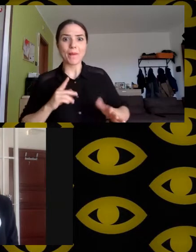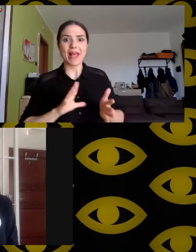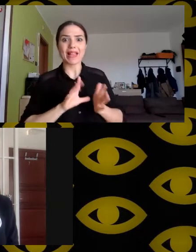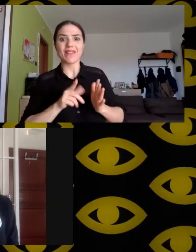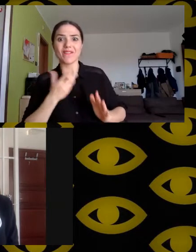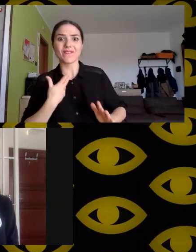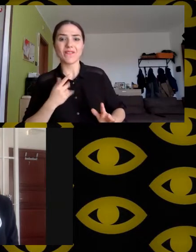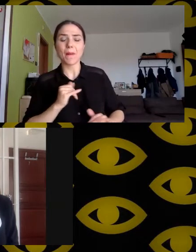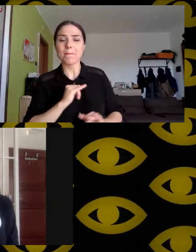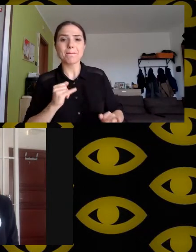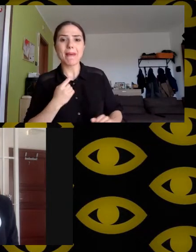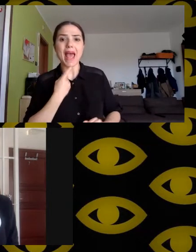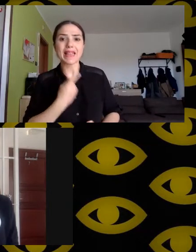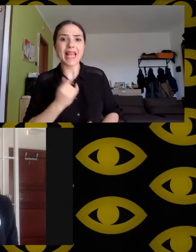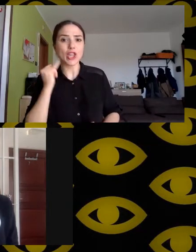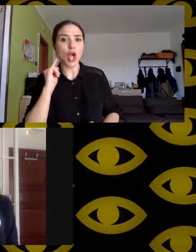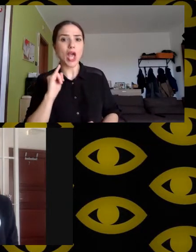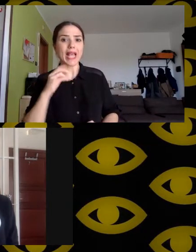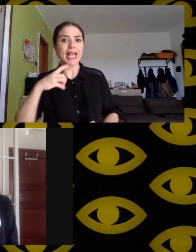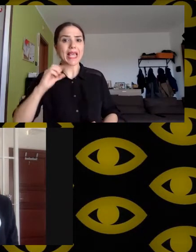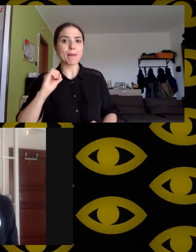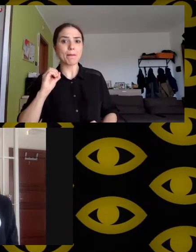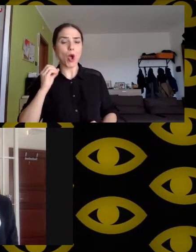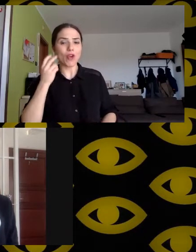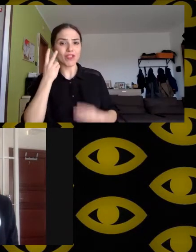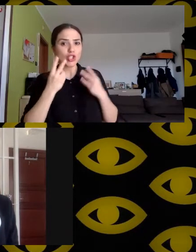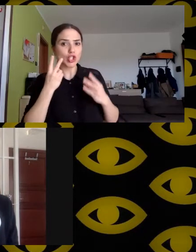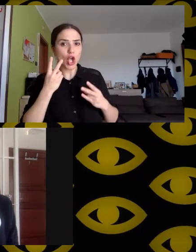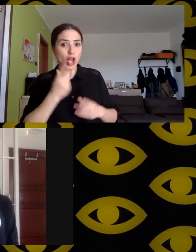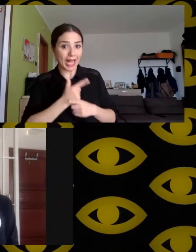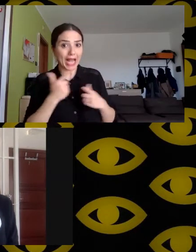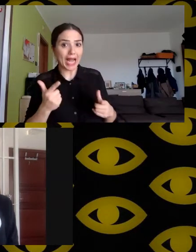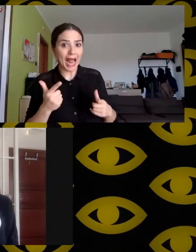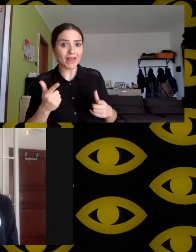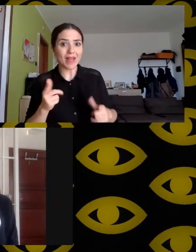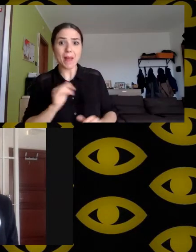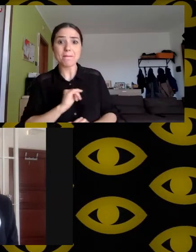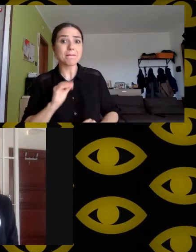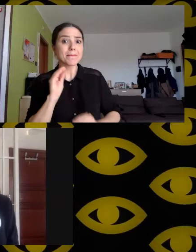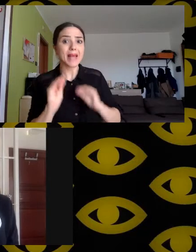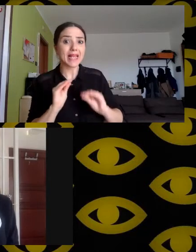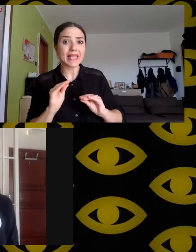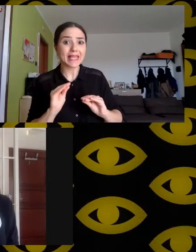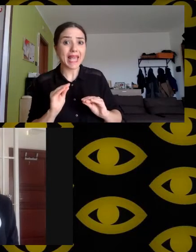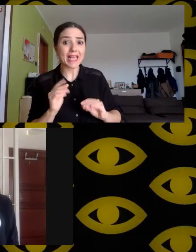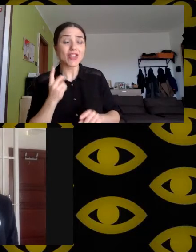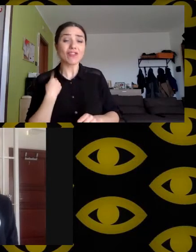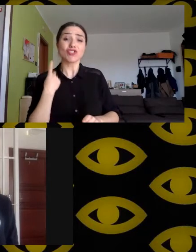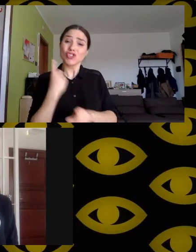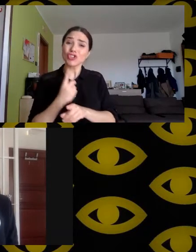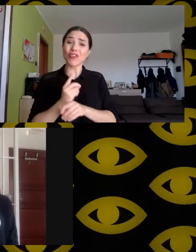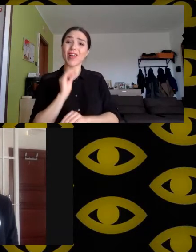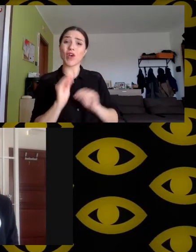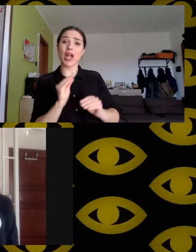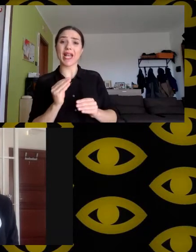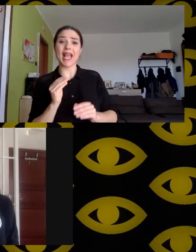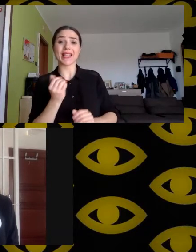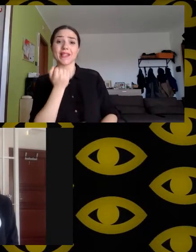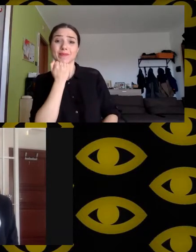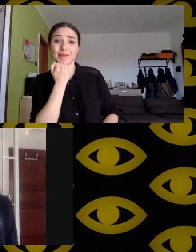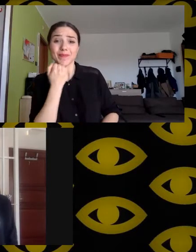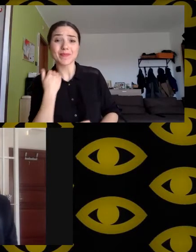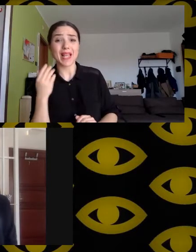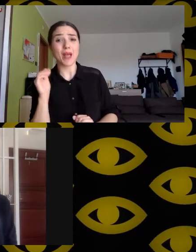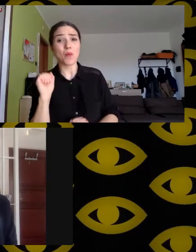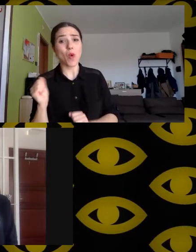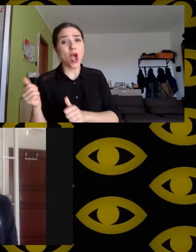denunciare la mia ipovisione grave e avevo invece bisogno di dire, mi aiutate, mi date una mano, ho bisogno di attraversare la